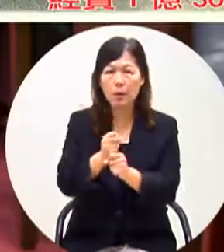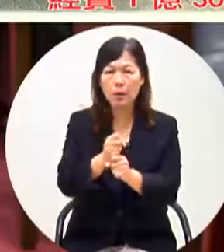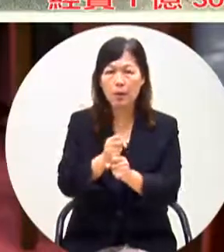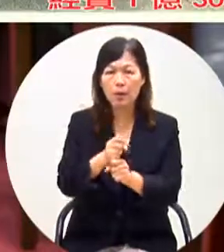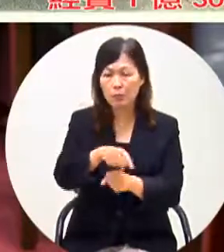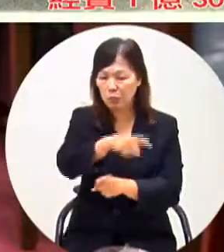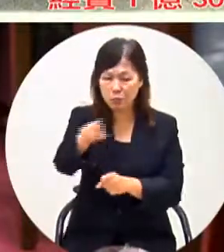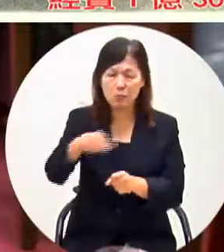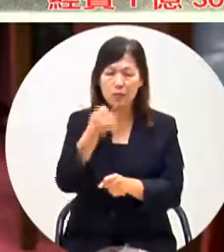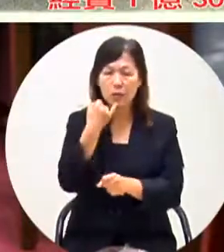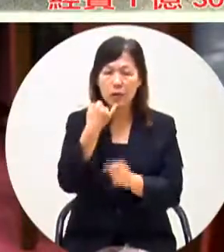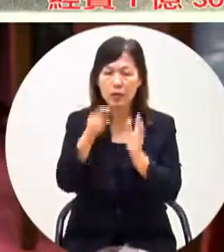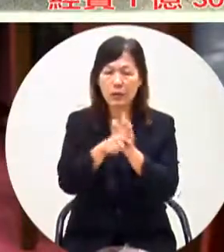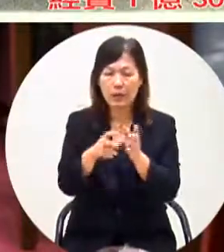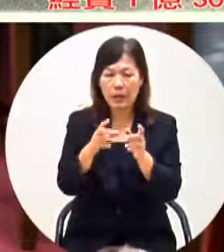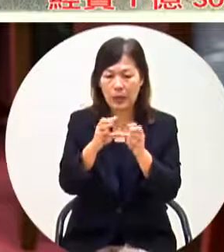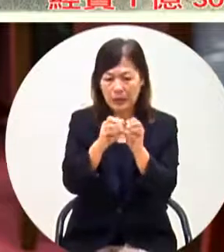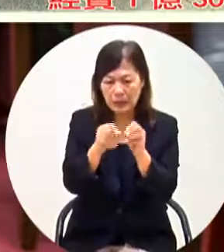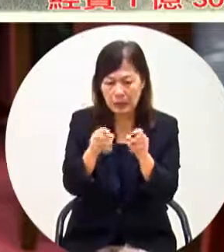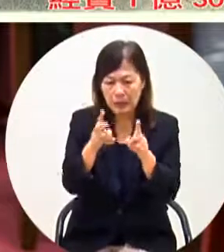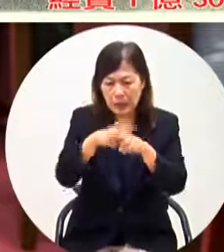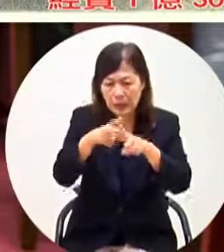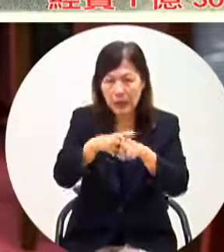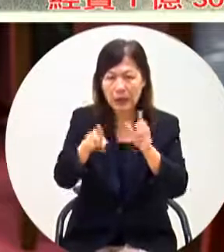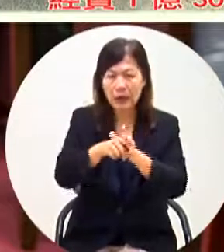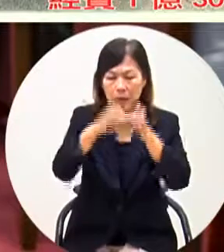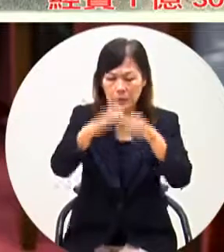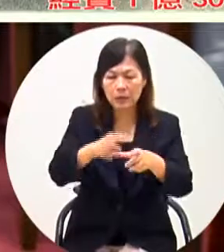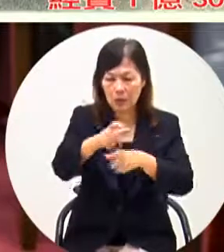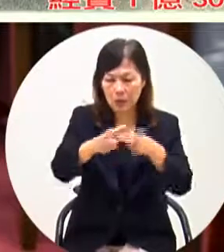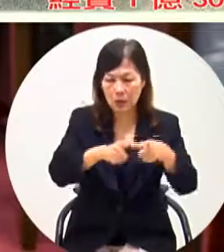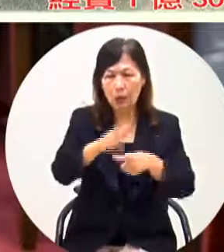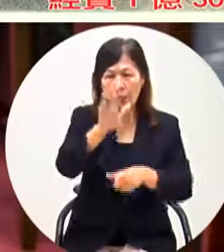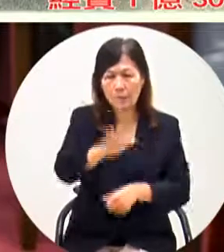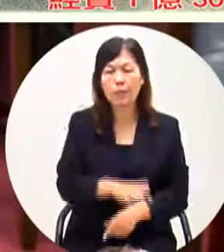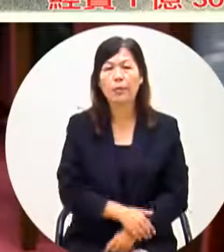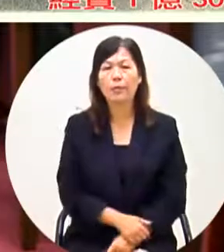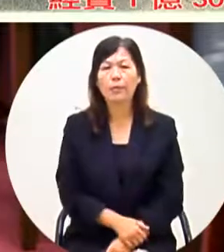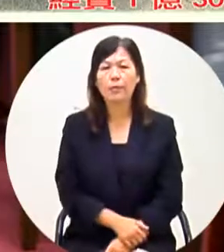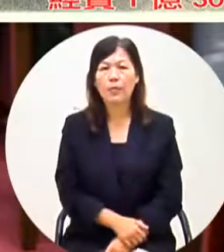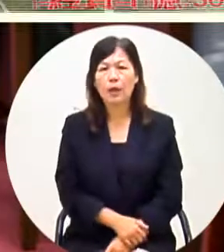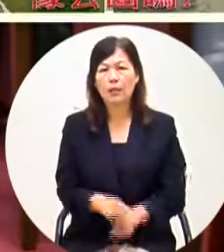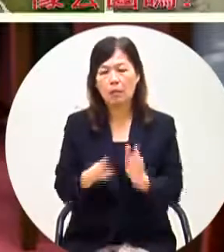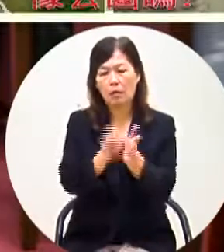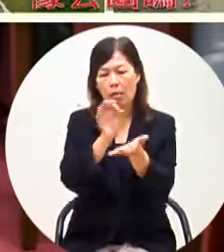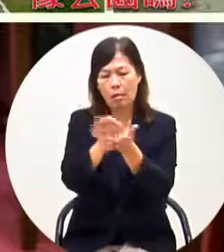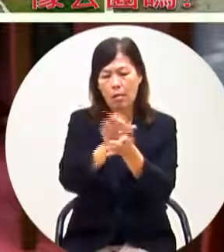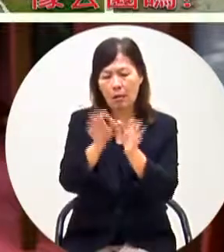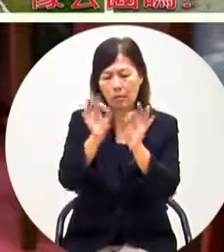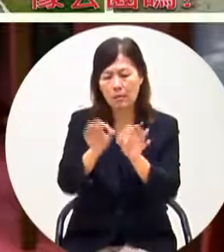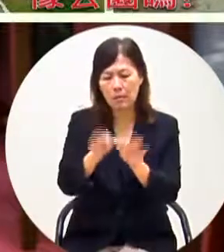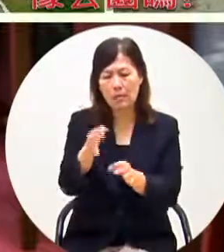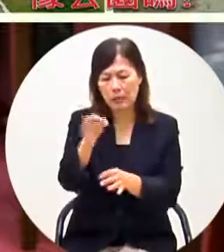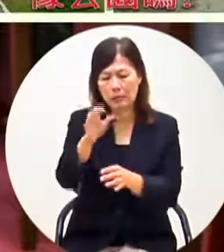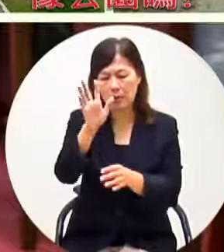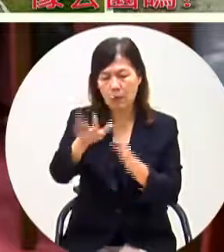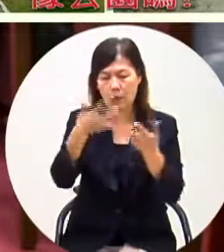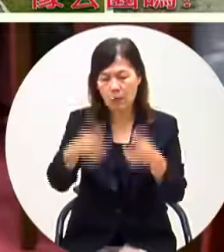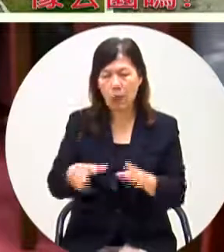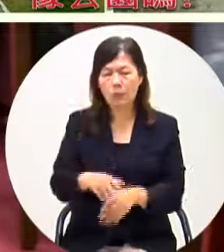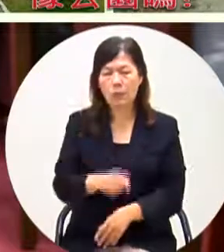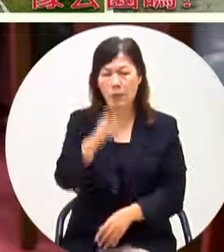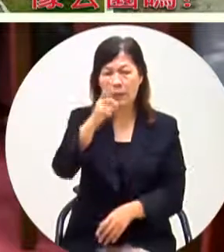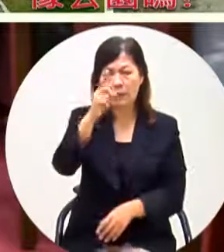地设立一个公园。虽然农会就在钱呀，花了1亿3000万啊，不符合效益呀、